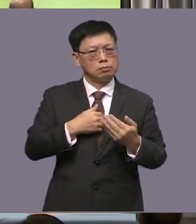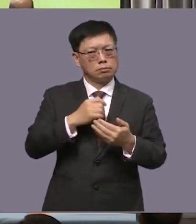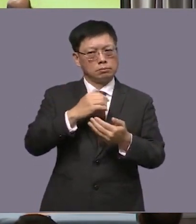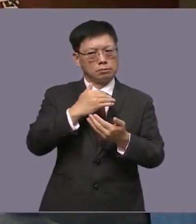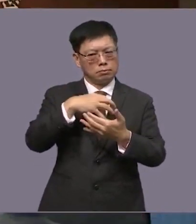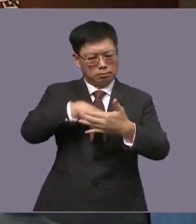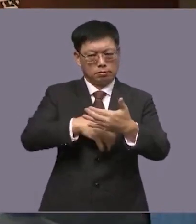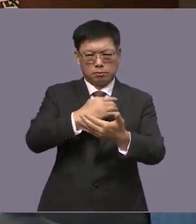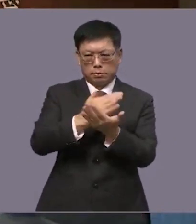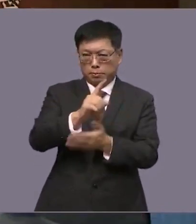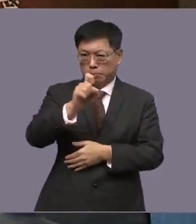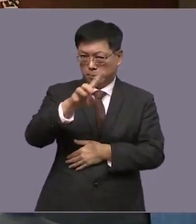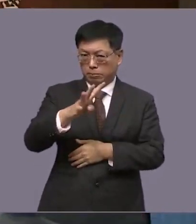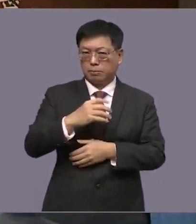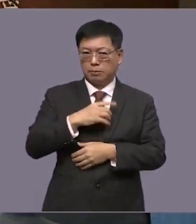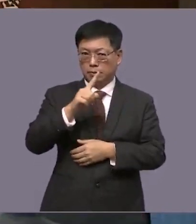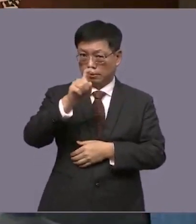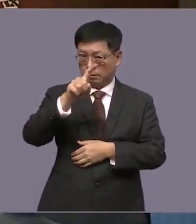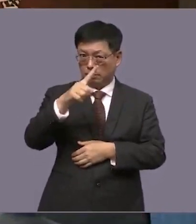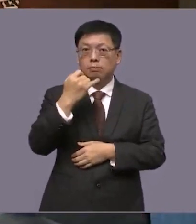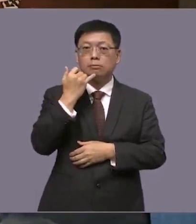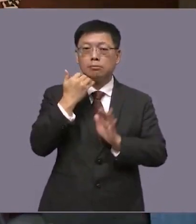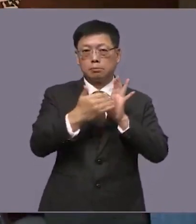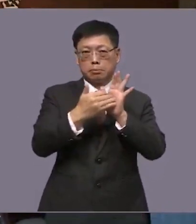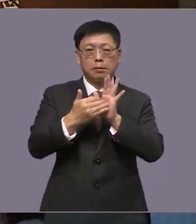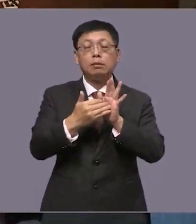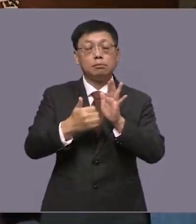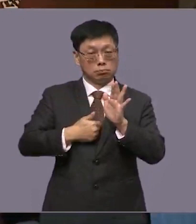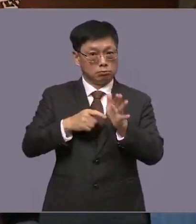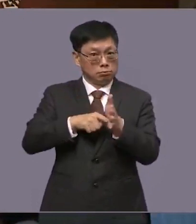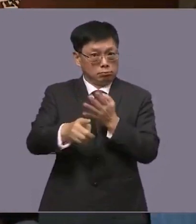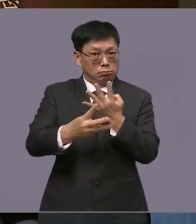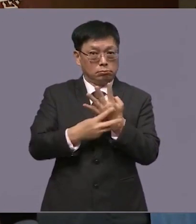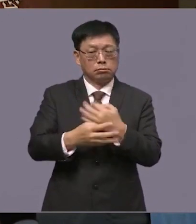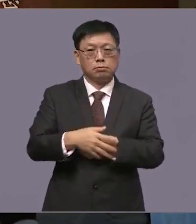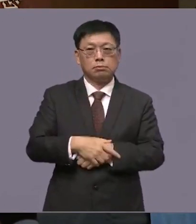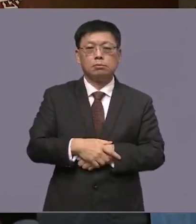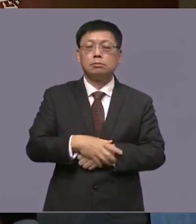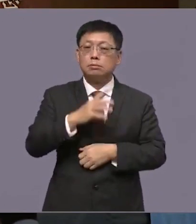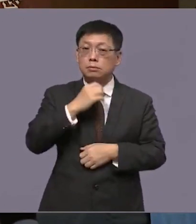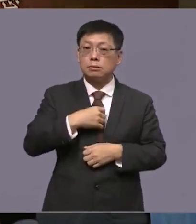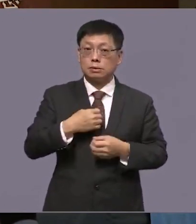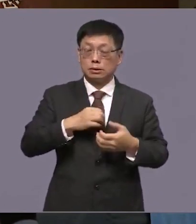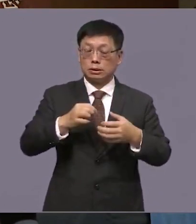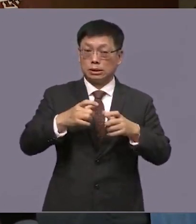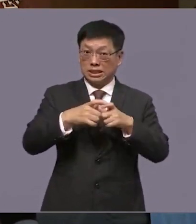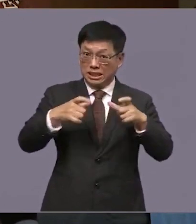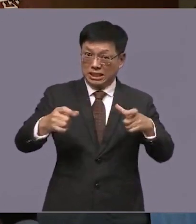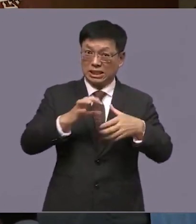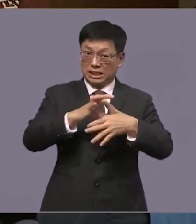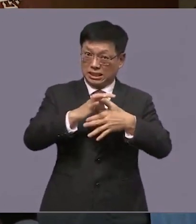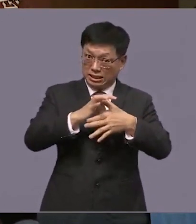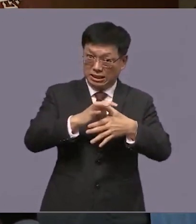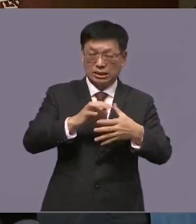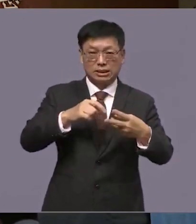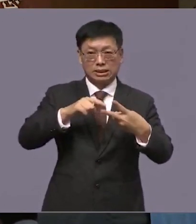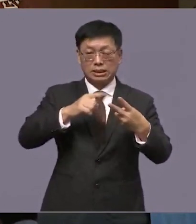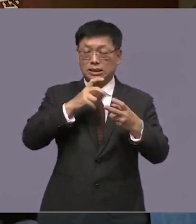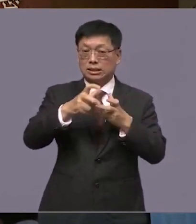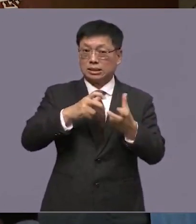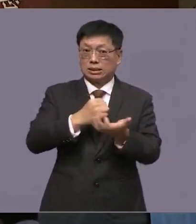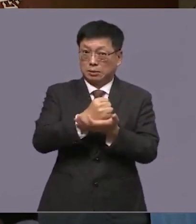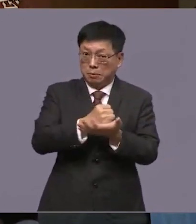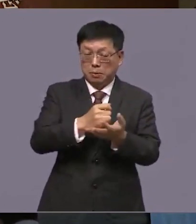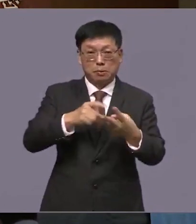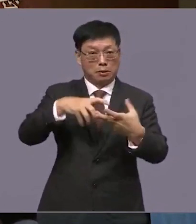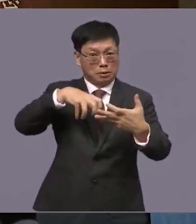11种，所以这些设计都是非常专业，从材料、纸张、油墨到内部